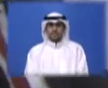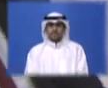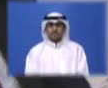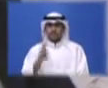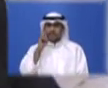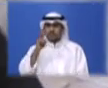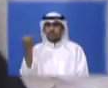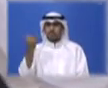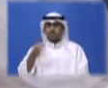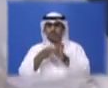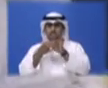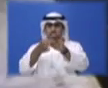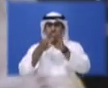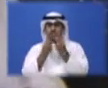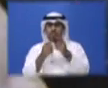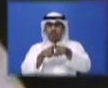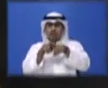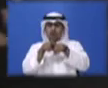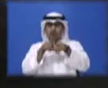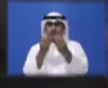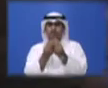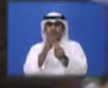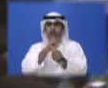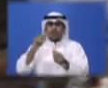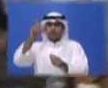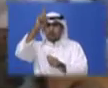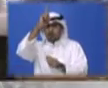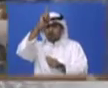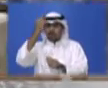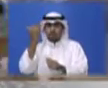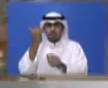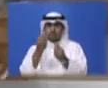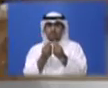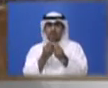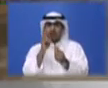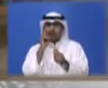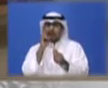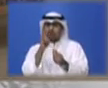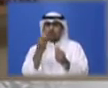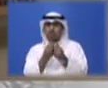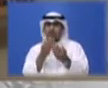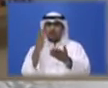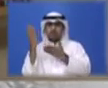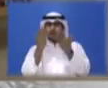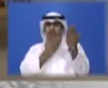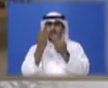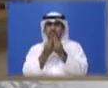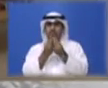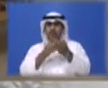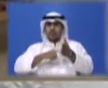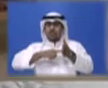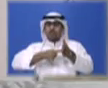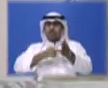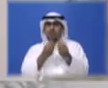في إطار التواصل الأخوي بين دولة الكويت والأردن في شتى المجالات، وخصوصا ما يتعلق بالحرص الأردني